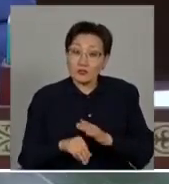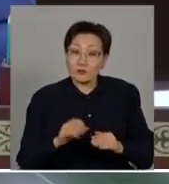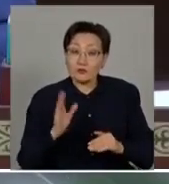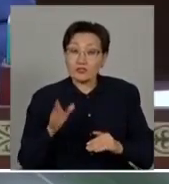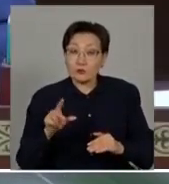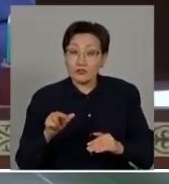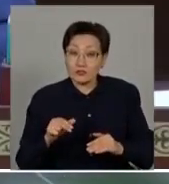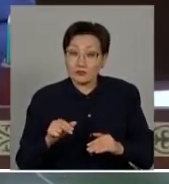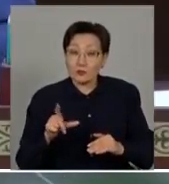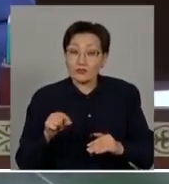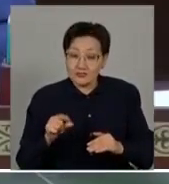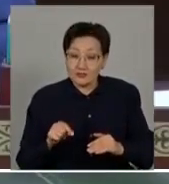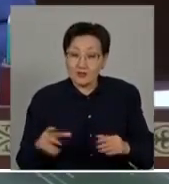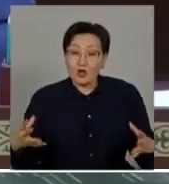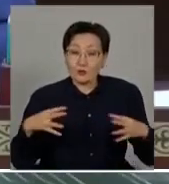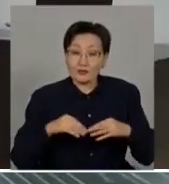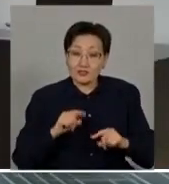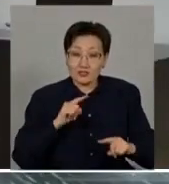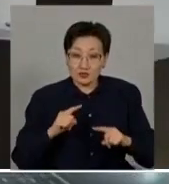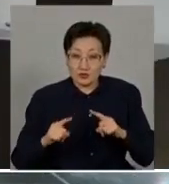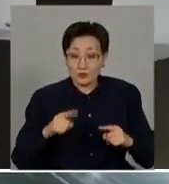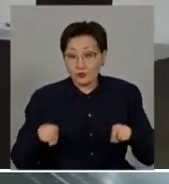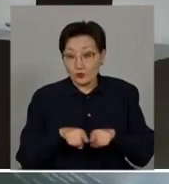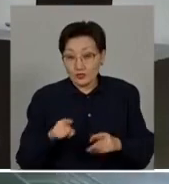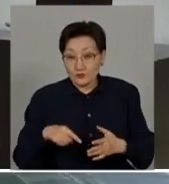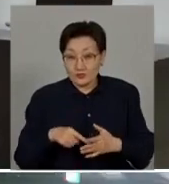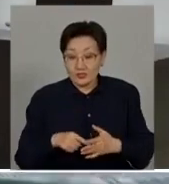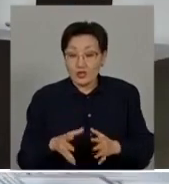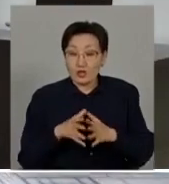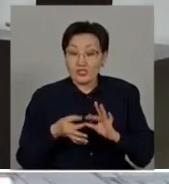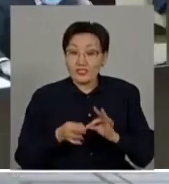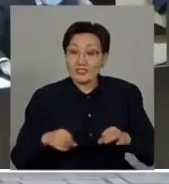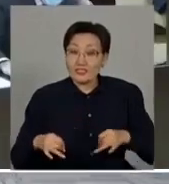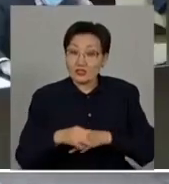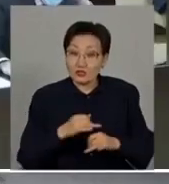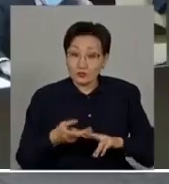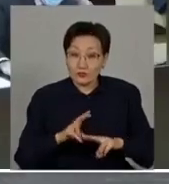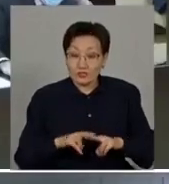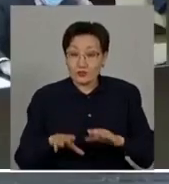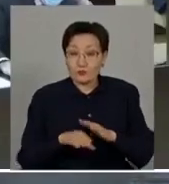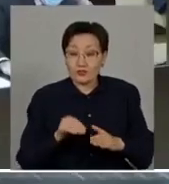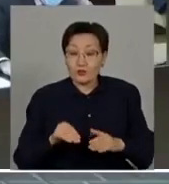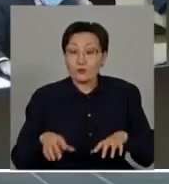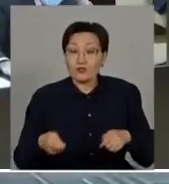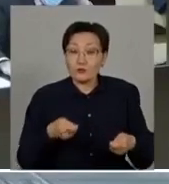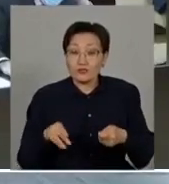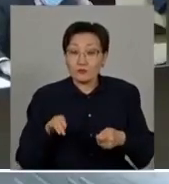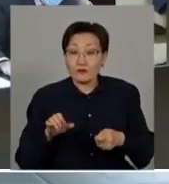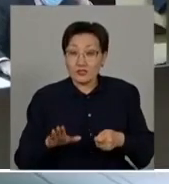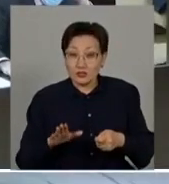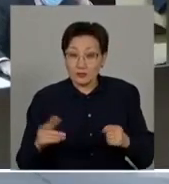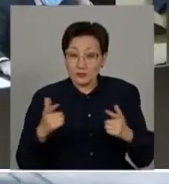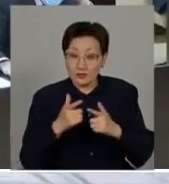дүйсенбі парламент палаталарының бірлескен отырысында осы мәселе кеңінен талқыланбақ. Бұл туралы сенат спикері Мәулен